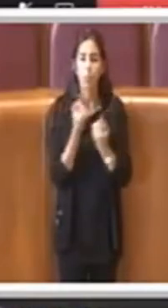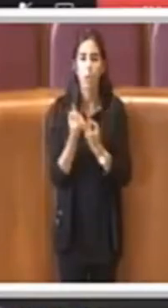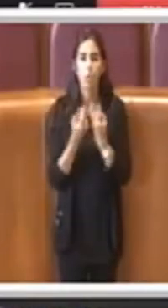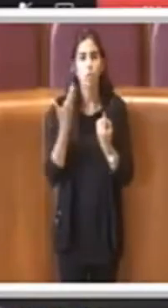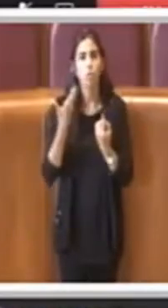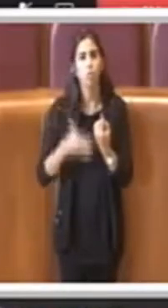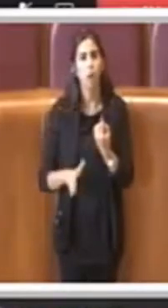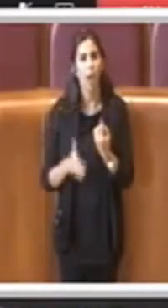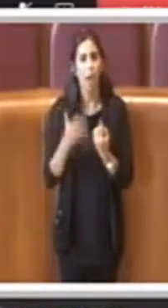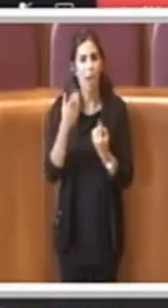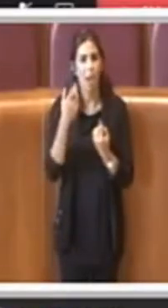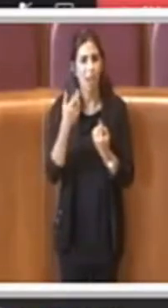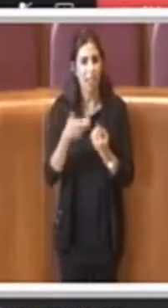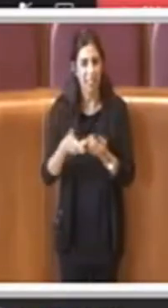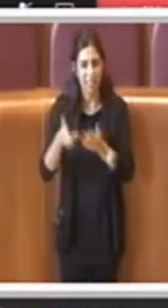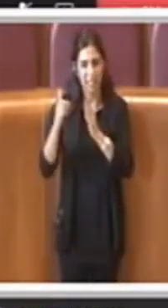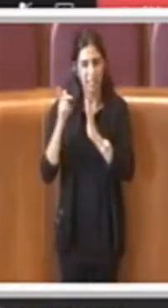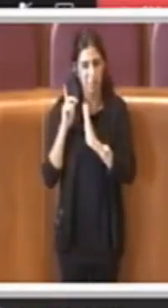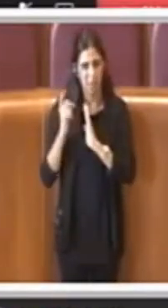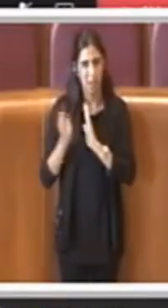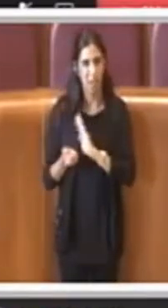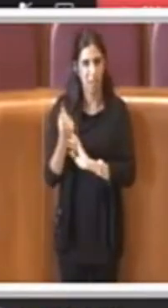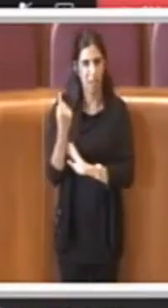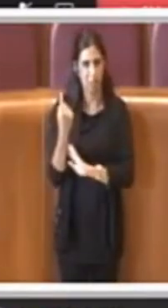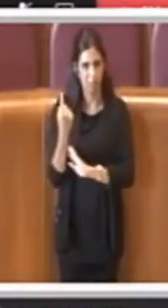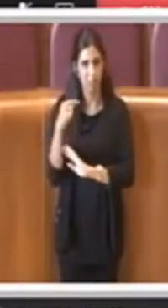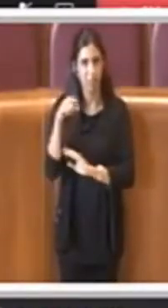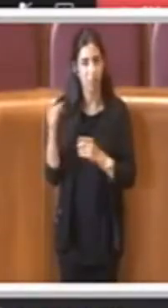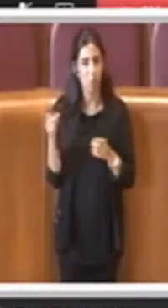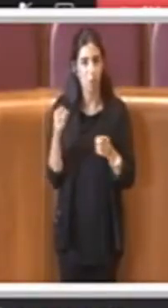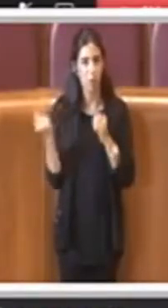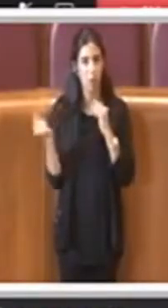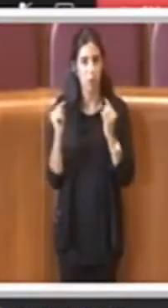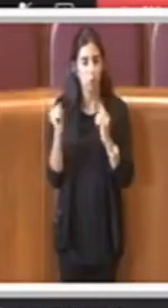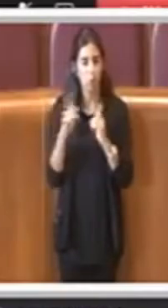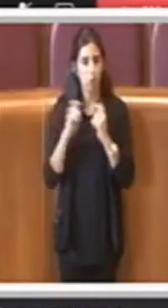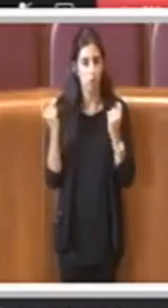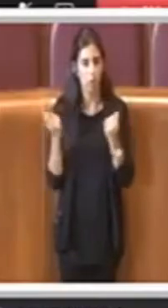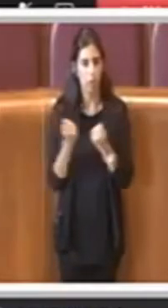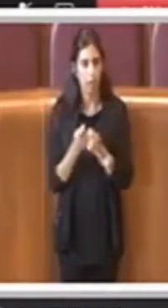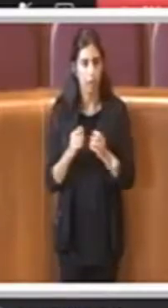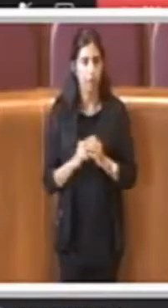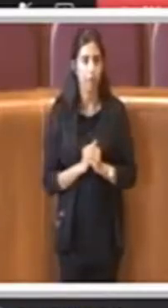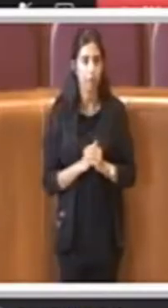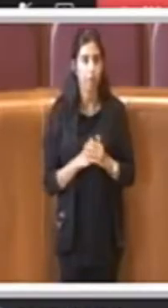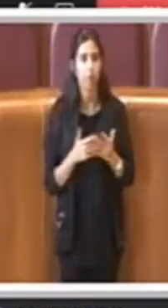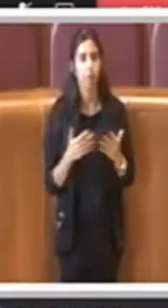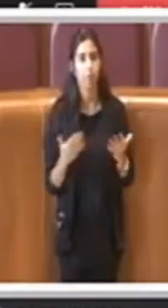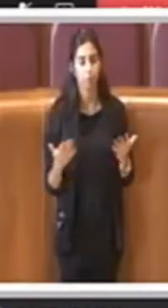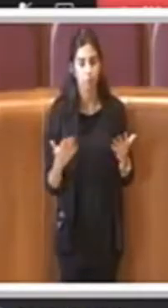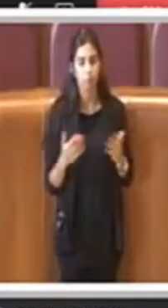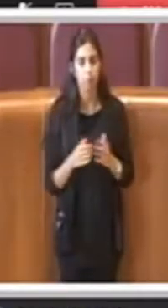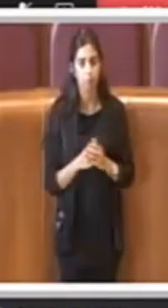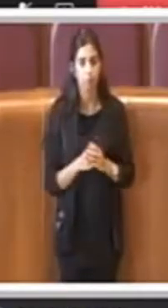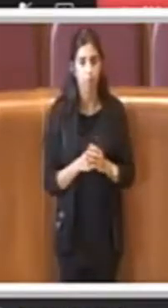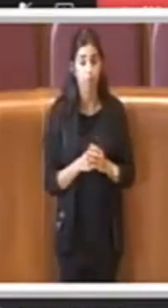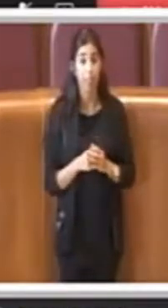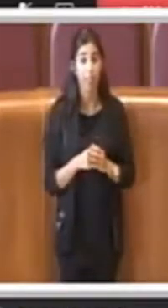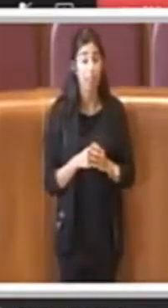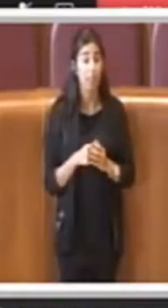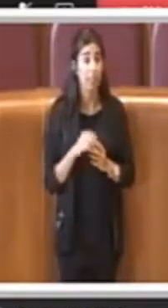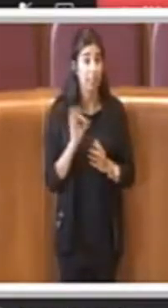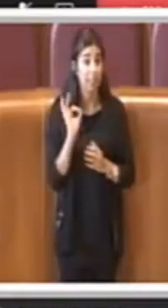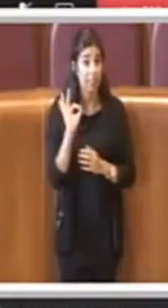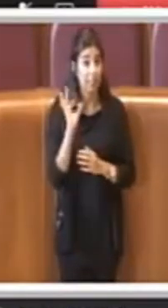discussione generale dell'altra seduta. Allora, prima di tutto noi siamo. C'è stato, se non ricordo male, una serie